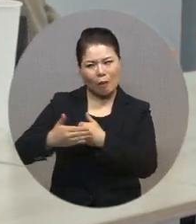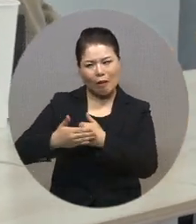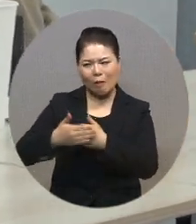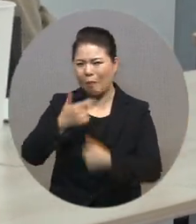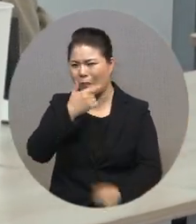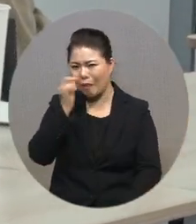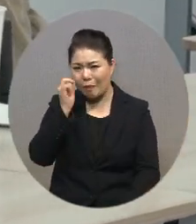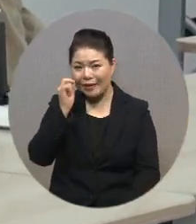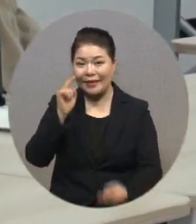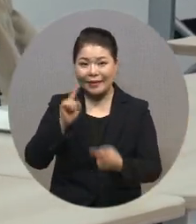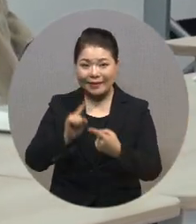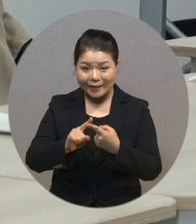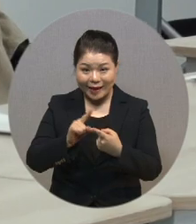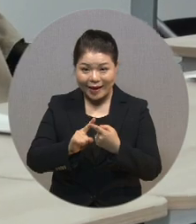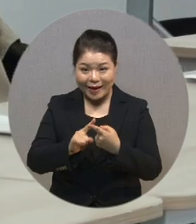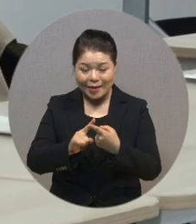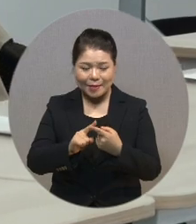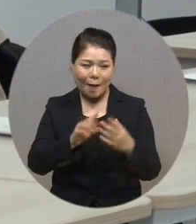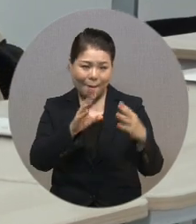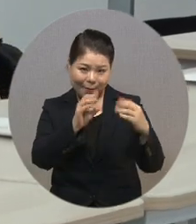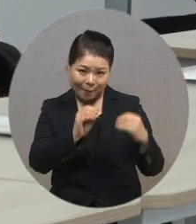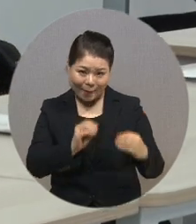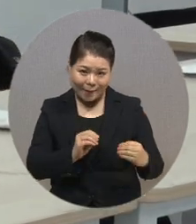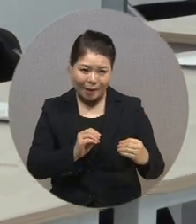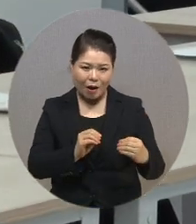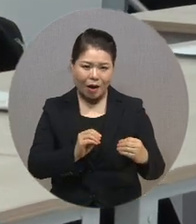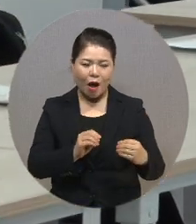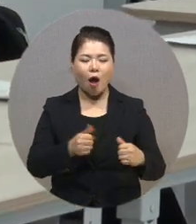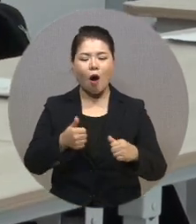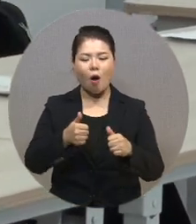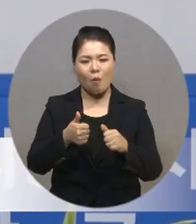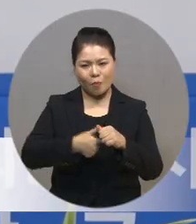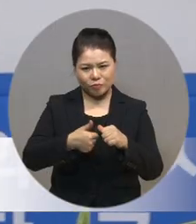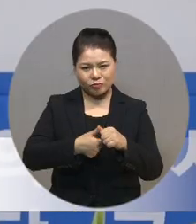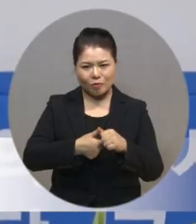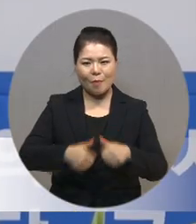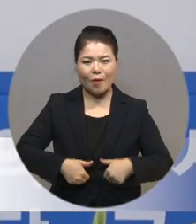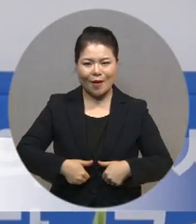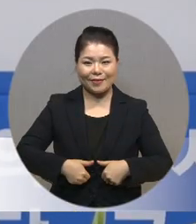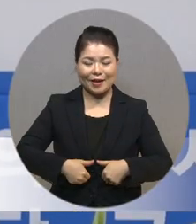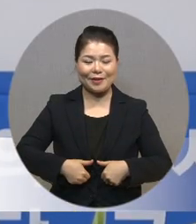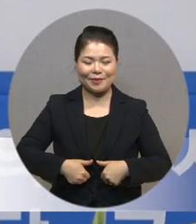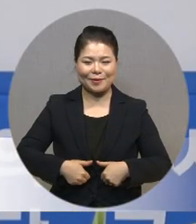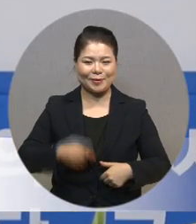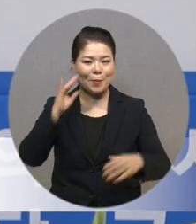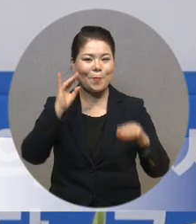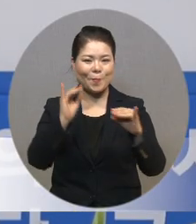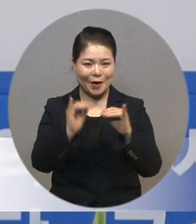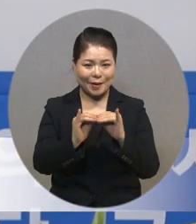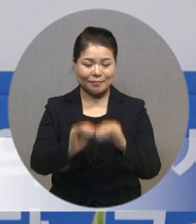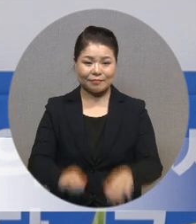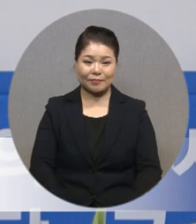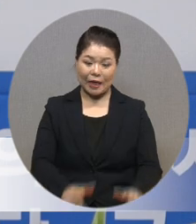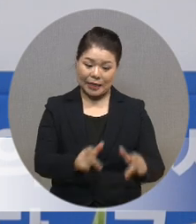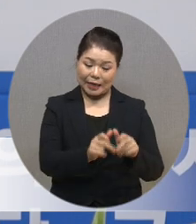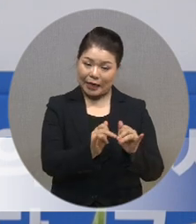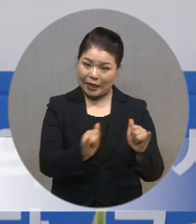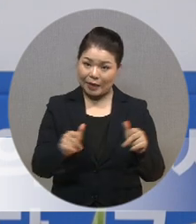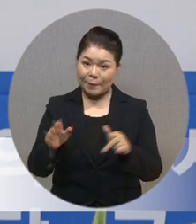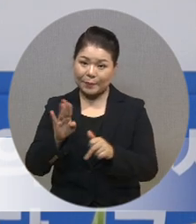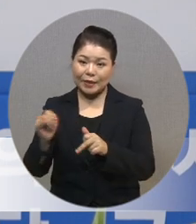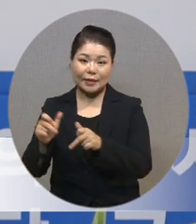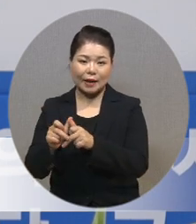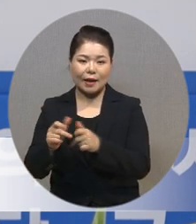사례를 나누며 법률 전문가의 법적 지원의 필요에 공감했습니다. 장애인과 비장애인 서로 어울려 사는 게 좋을 것